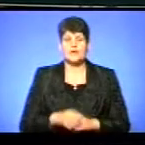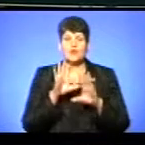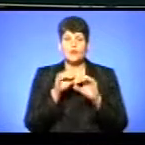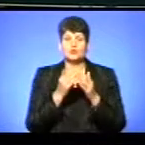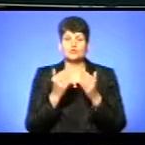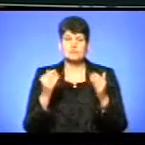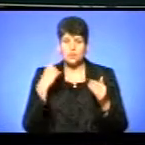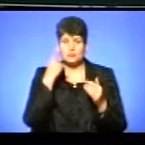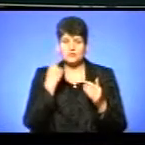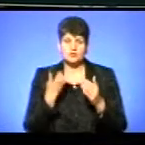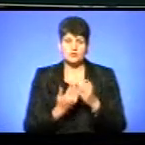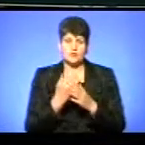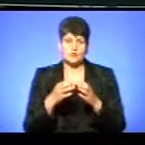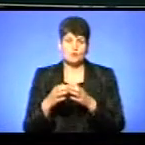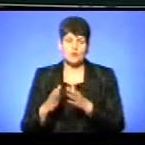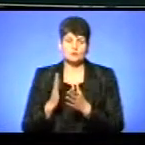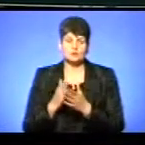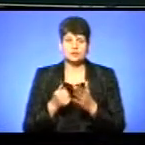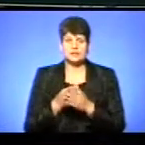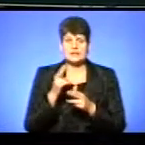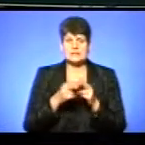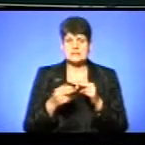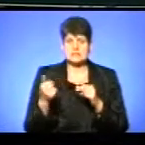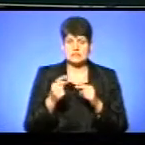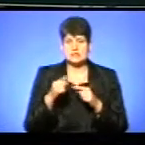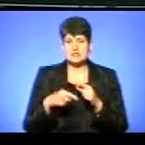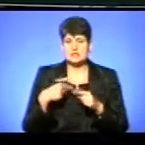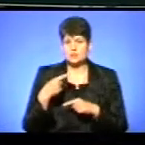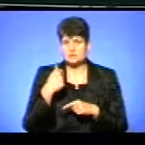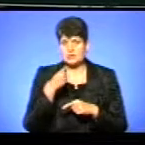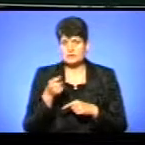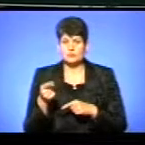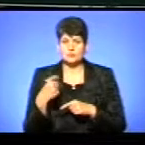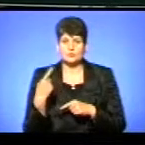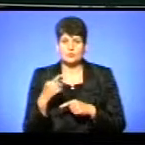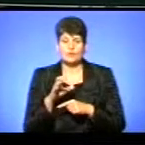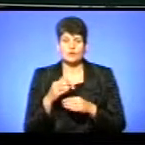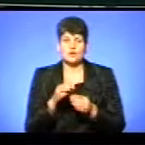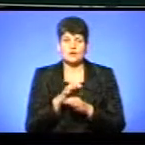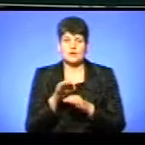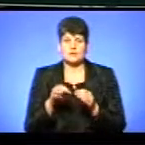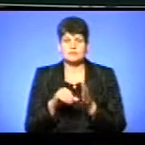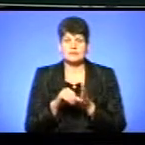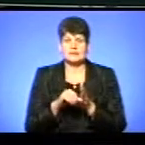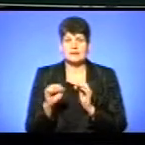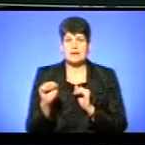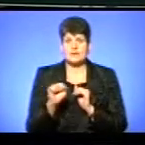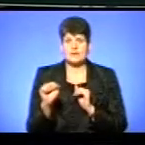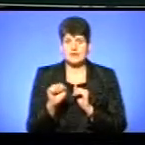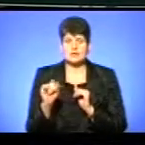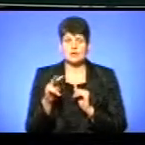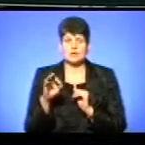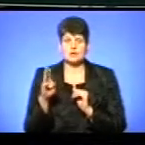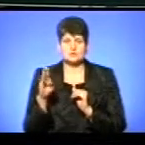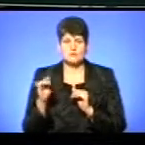Фотовиставка «Обличчя нових громад» діятиме до кінця тижня. Наступного року Тернопільщину у фотопроєкті представлятимуть Теребовлянська та